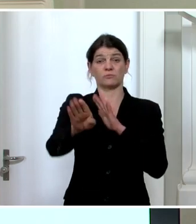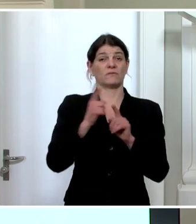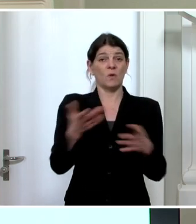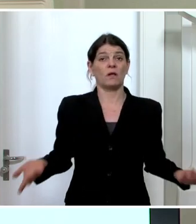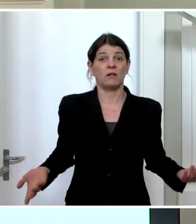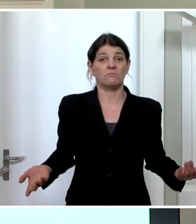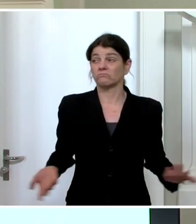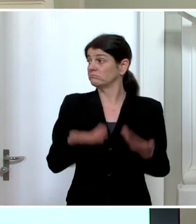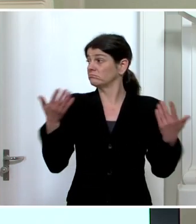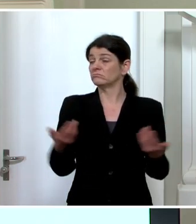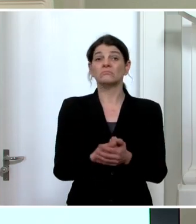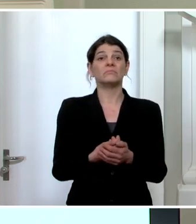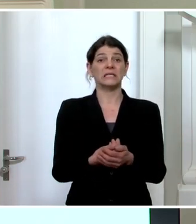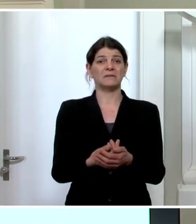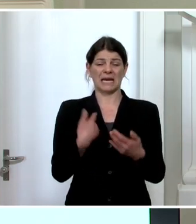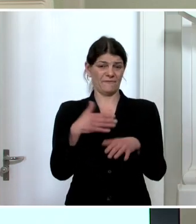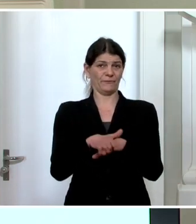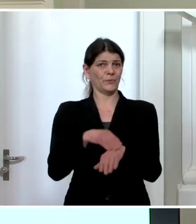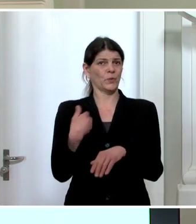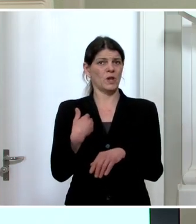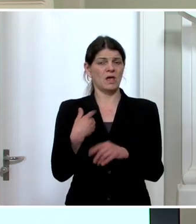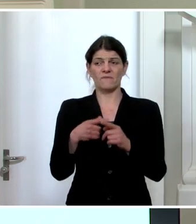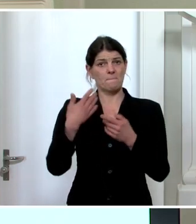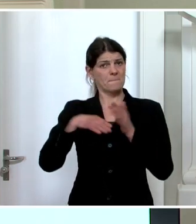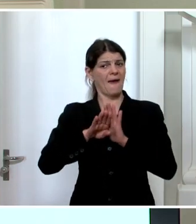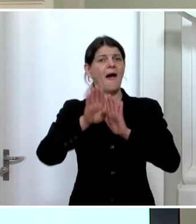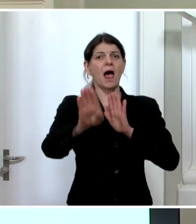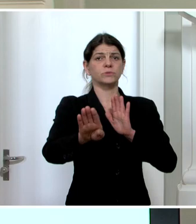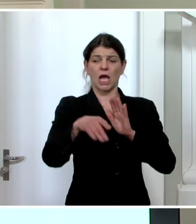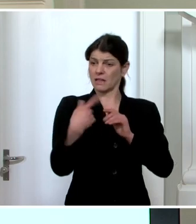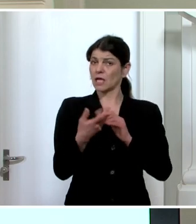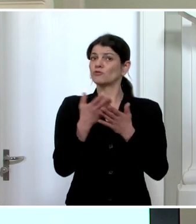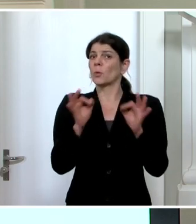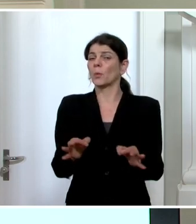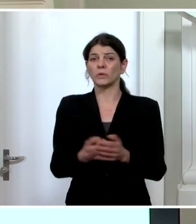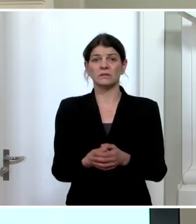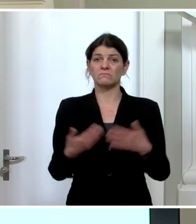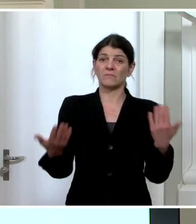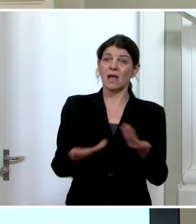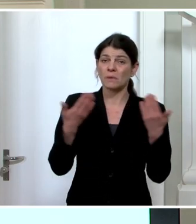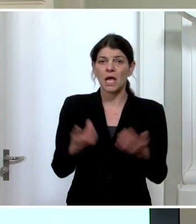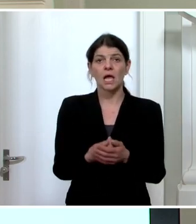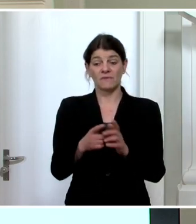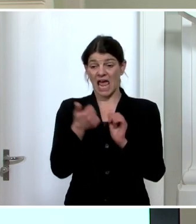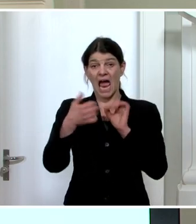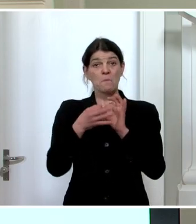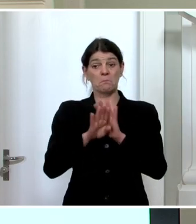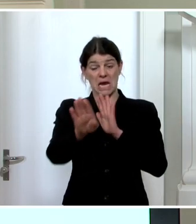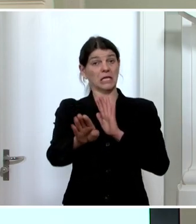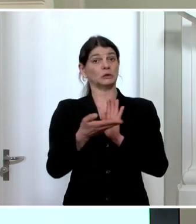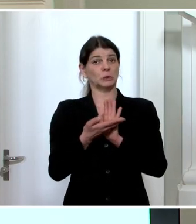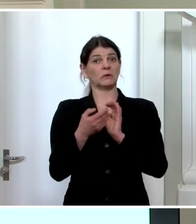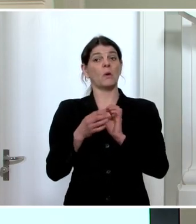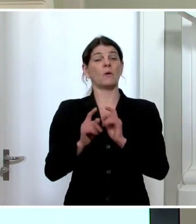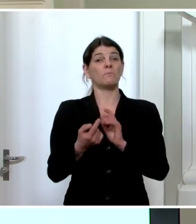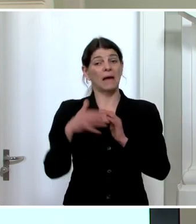haben so ein Gefühl, wenn wir etwas mehr Abstand einhalten, dann sei es gut, aber dann sind es halt meistens, wenn es 1 Meter ist, ist es dann schon viel.